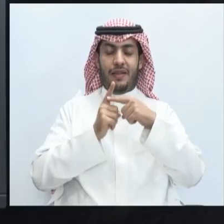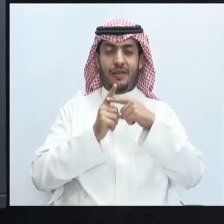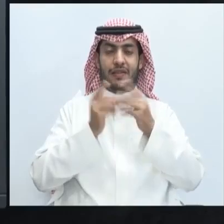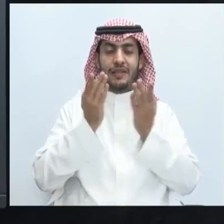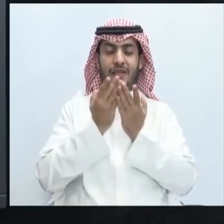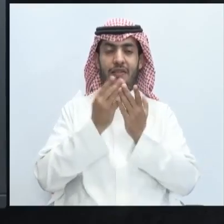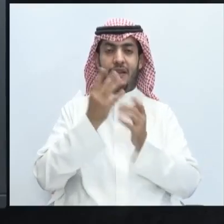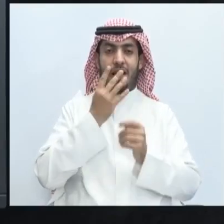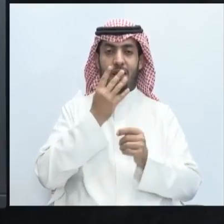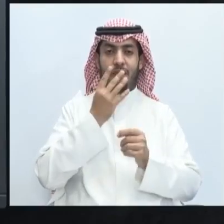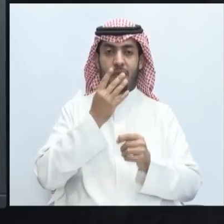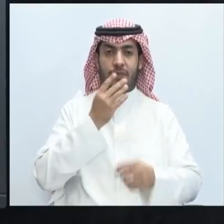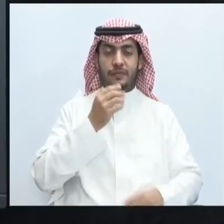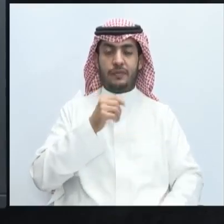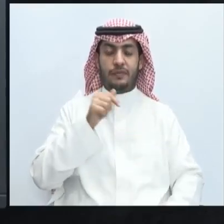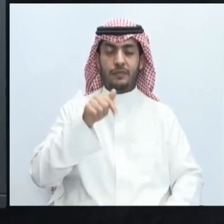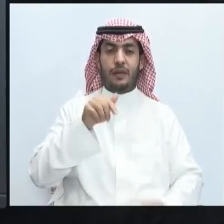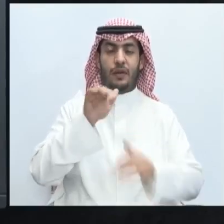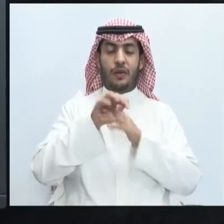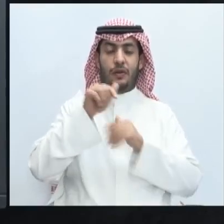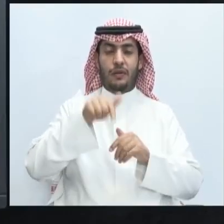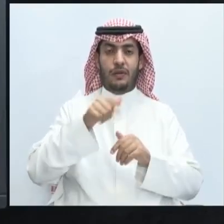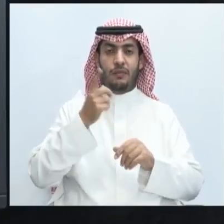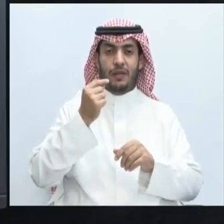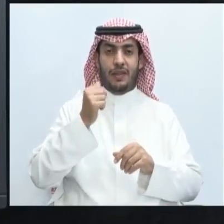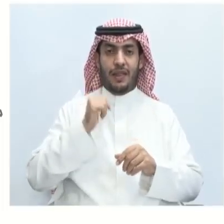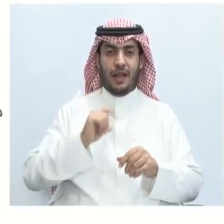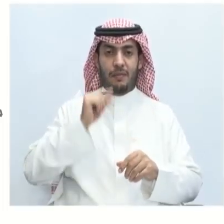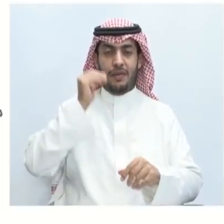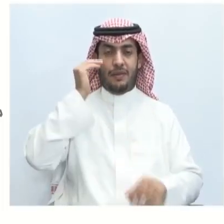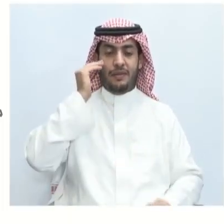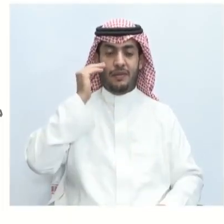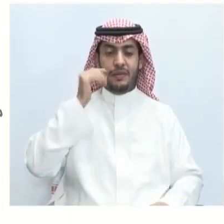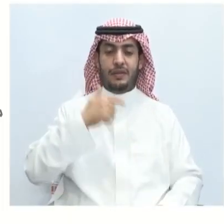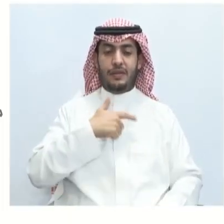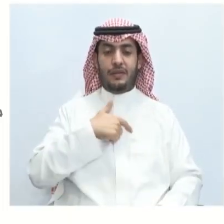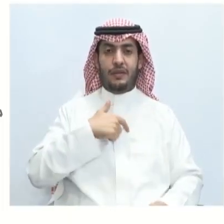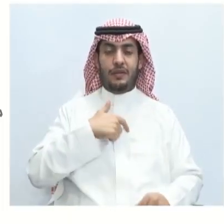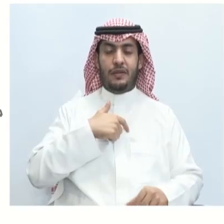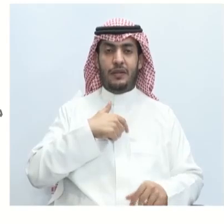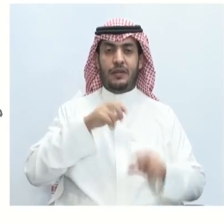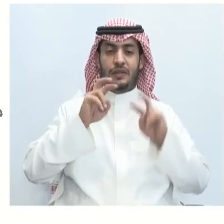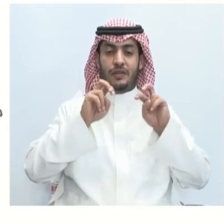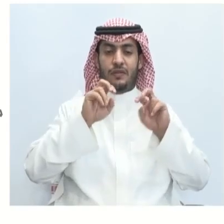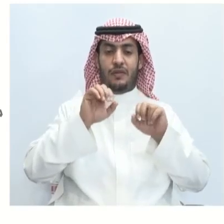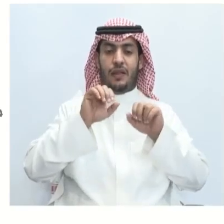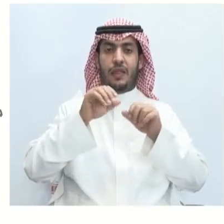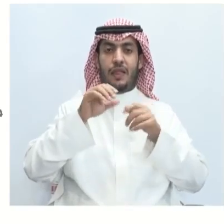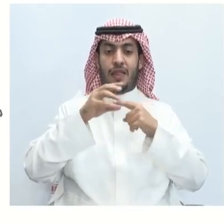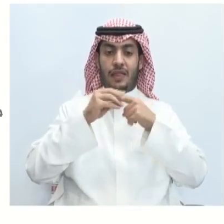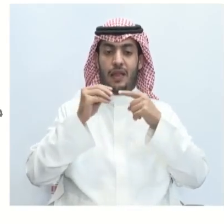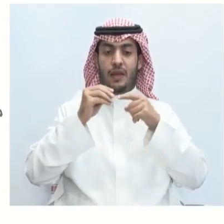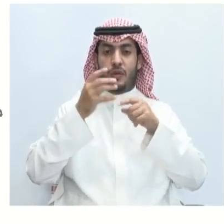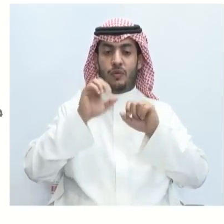للصف الرابع الابتدائي درسنا اليوم يوم مبدعين ويوم مبدعات يحمل عنوان استكشاف طرح الكسور